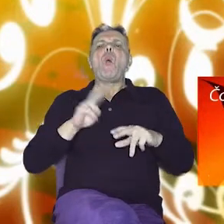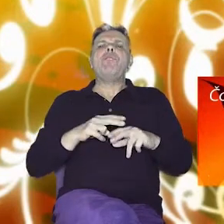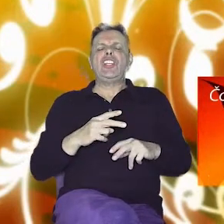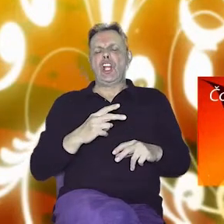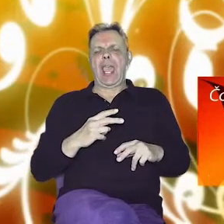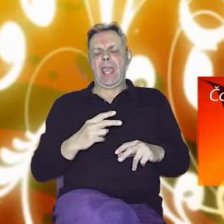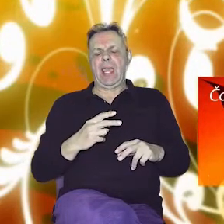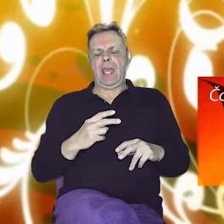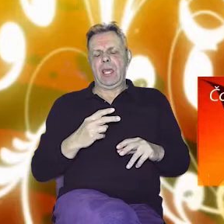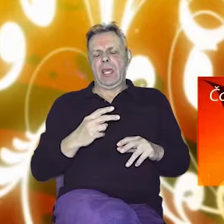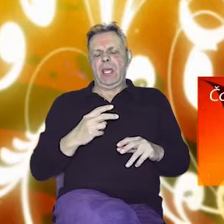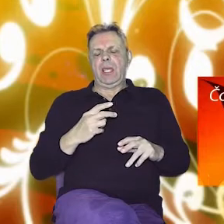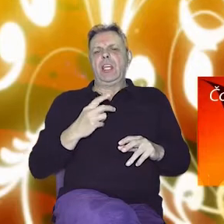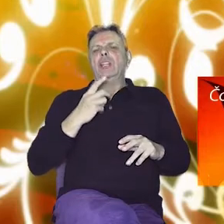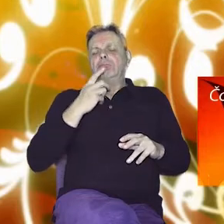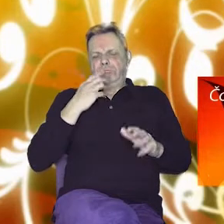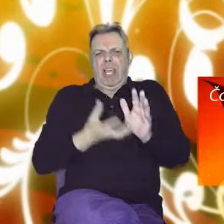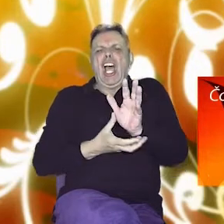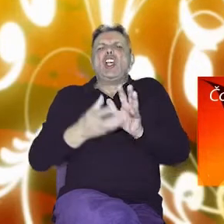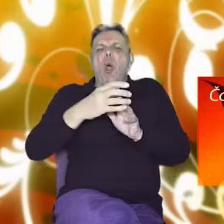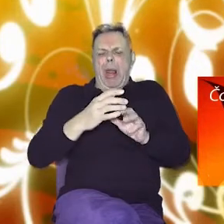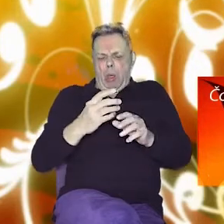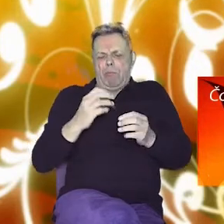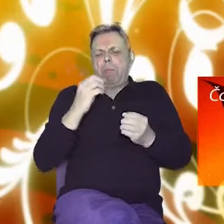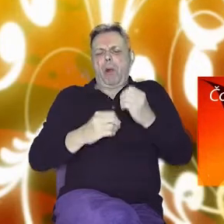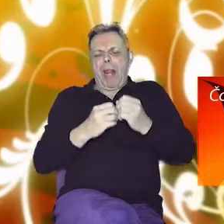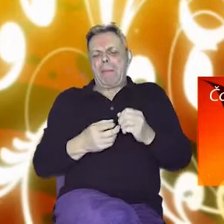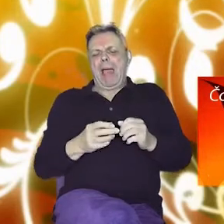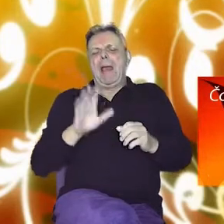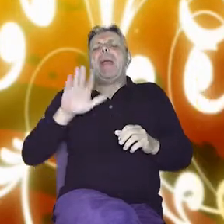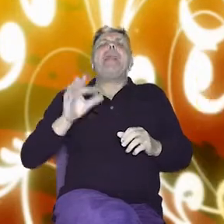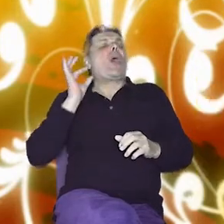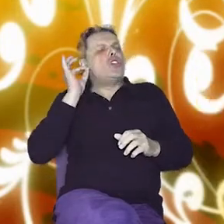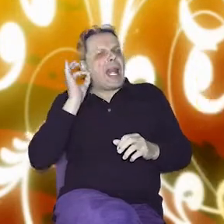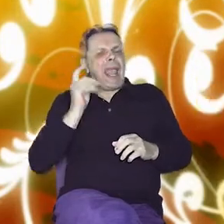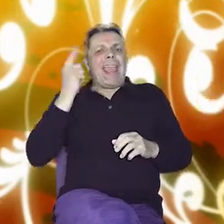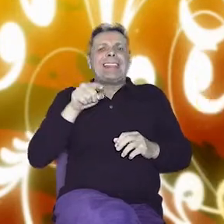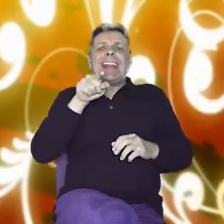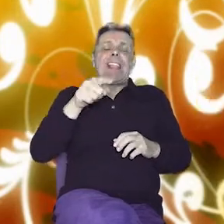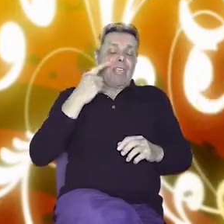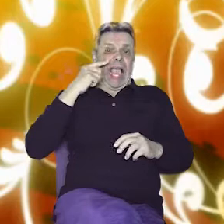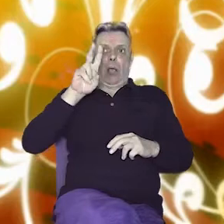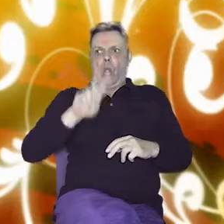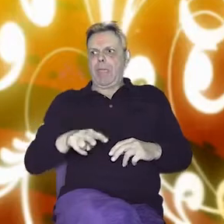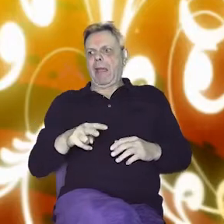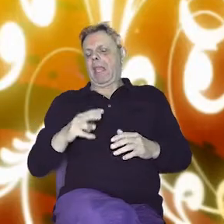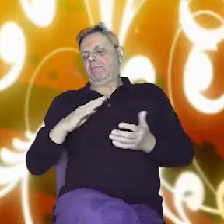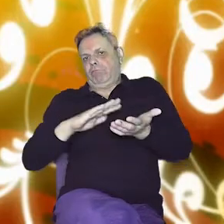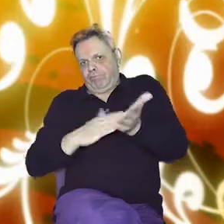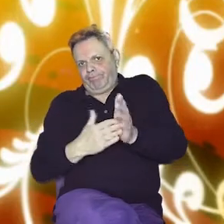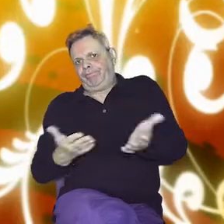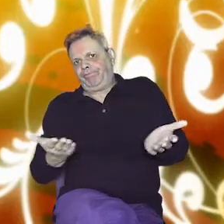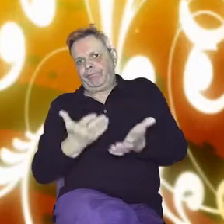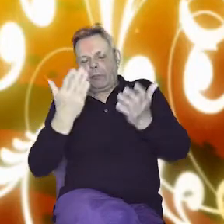dijabetičkog stopala, jel tako, nego pojavljuje se nego žene, jeste li vi, ako imate supruga sa sobom,